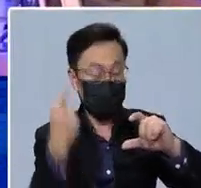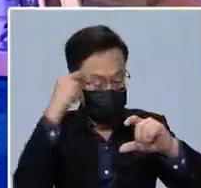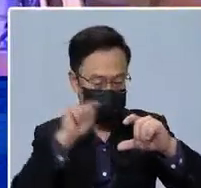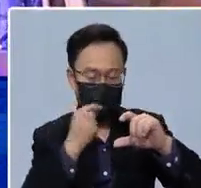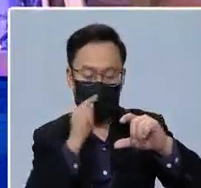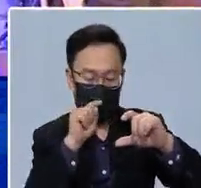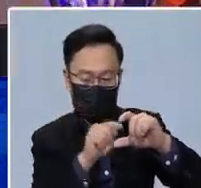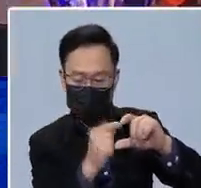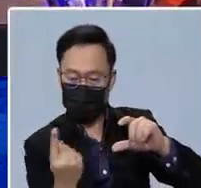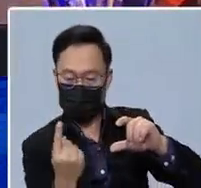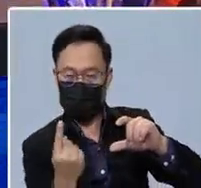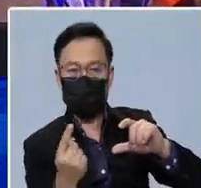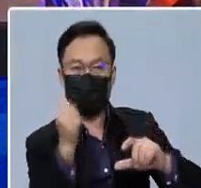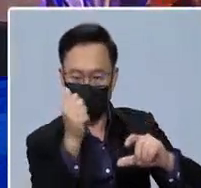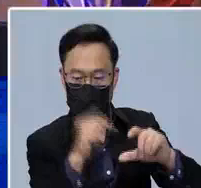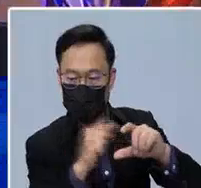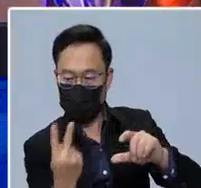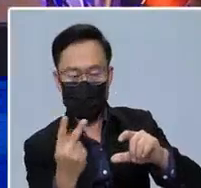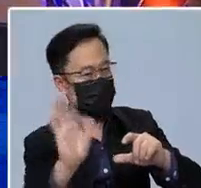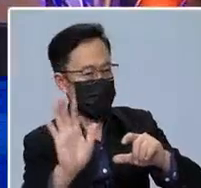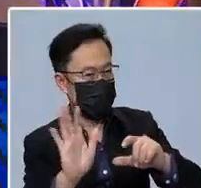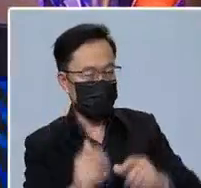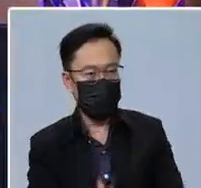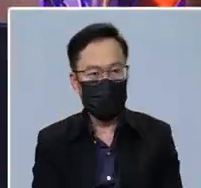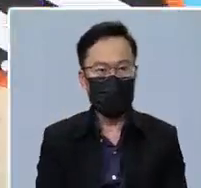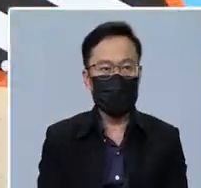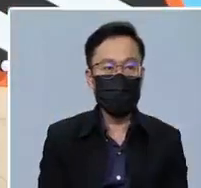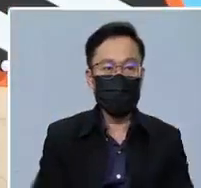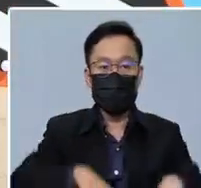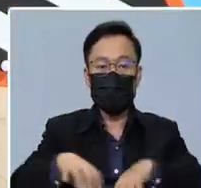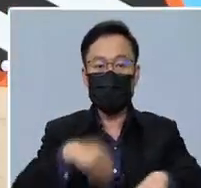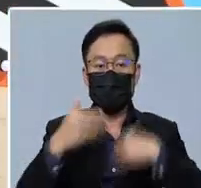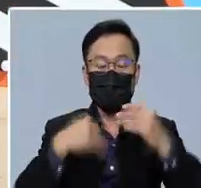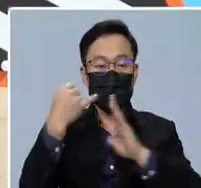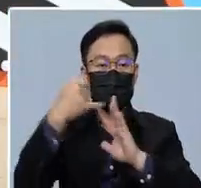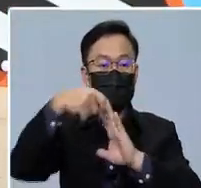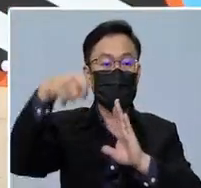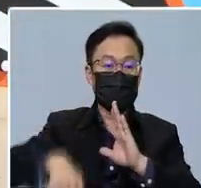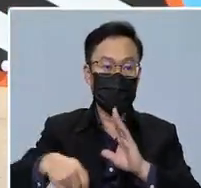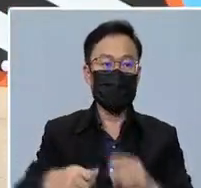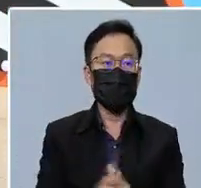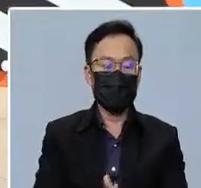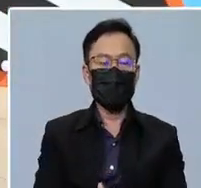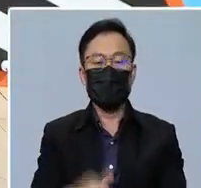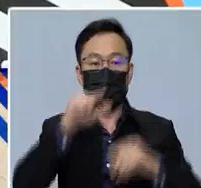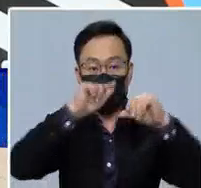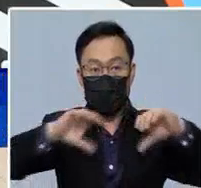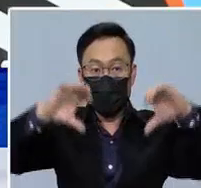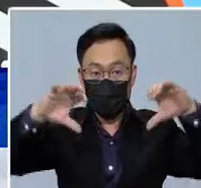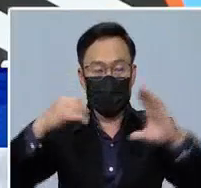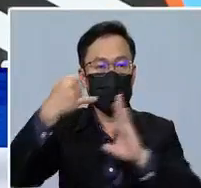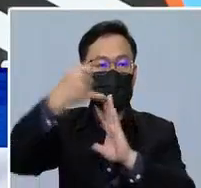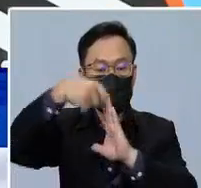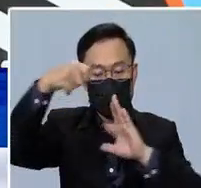ครับครับและกิจกรรม Amazing Thailand Countdown 2022จัดขึ้นที่บริเวณสารกลางจังหวัดนครราชสีม